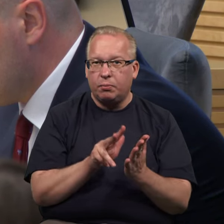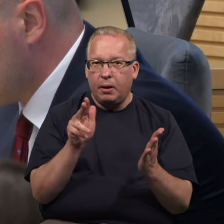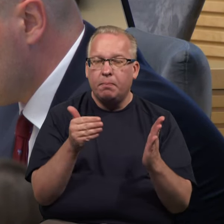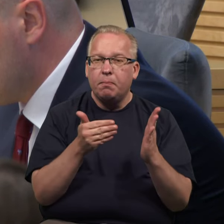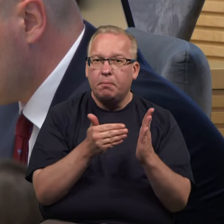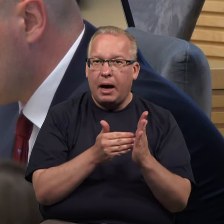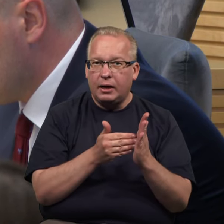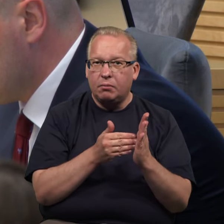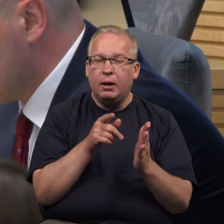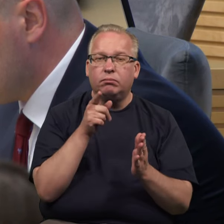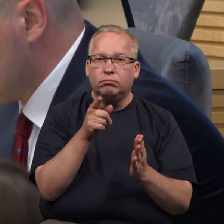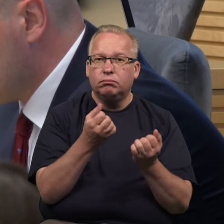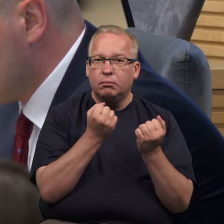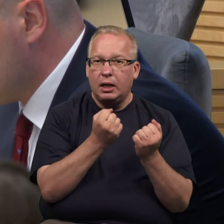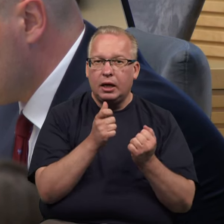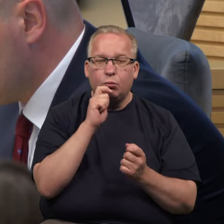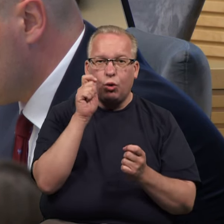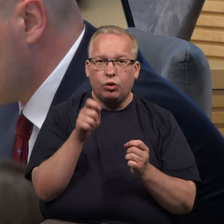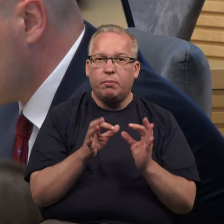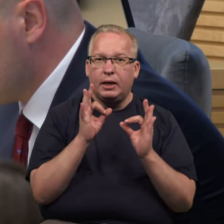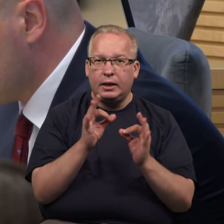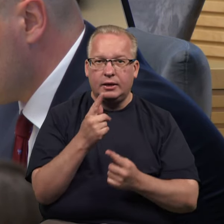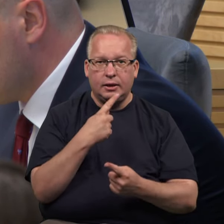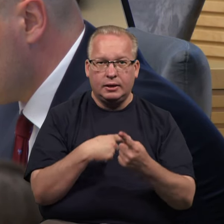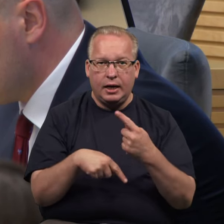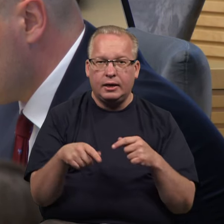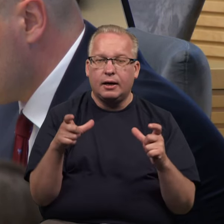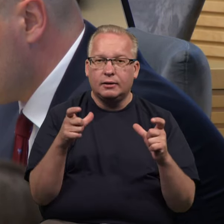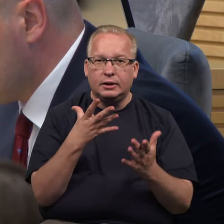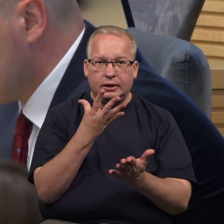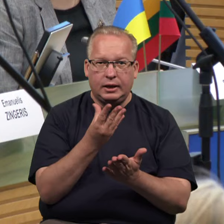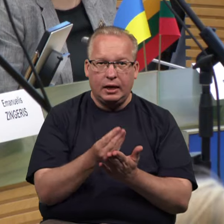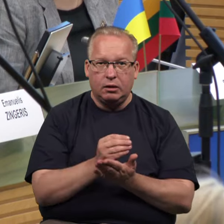paramą Ukrainai siekiant teisingumo ir atstatymo.